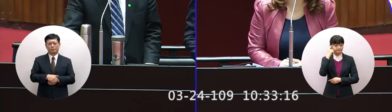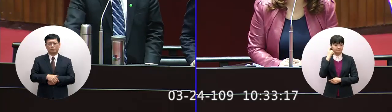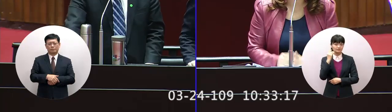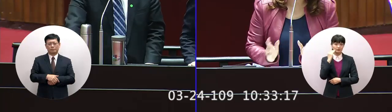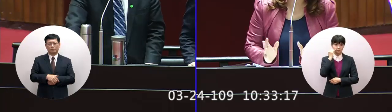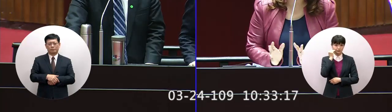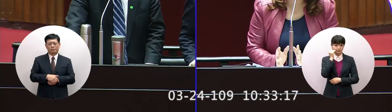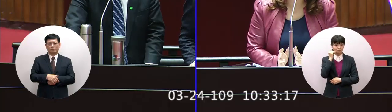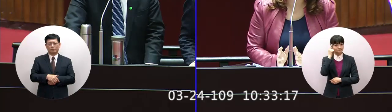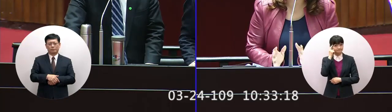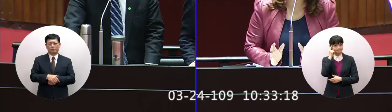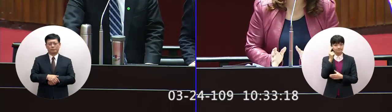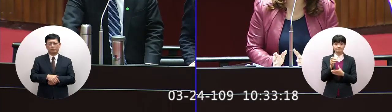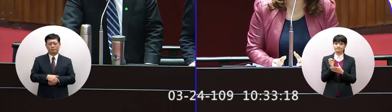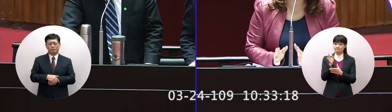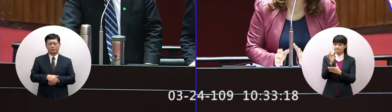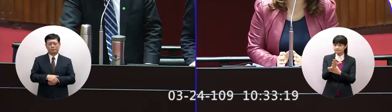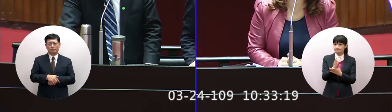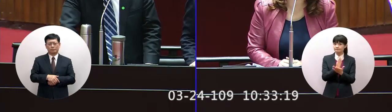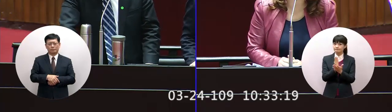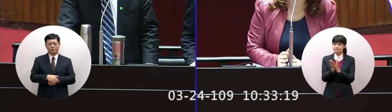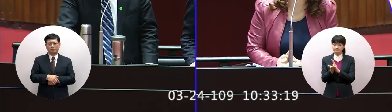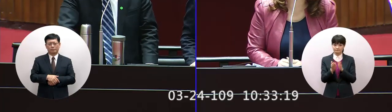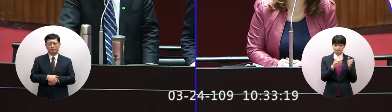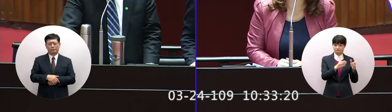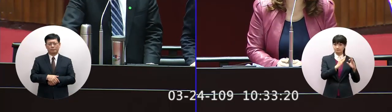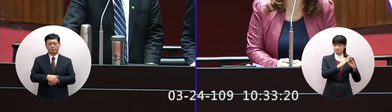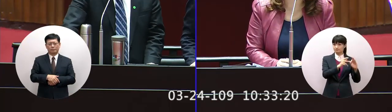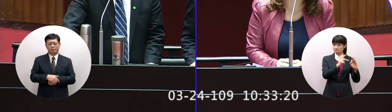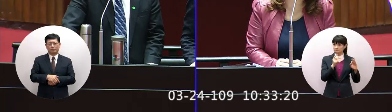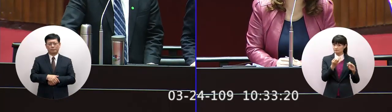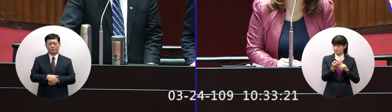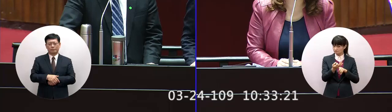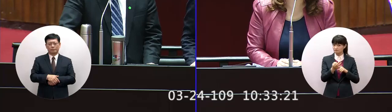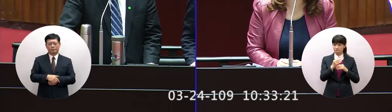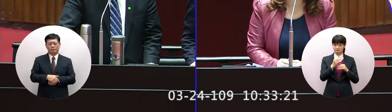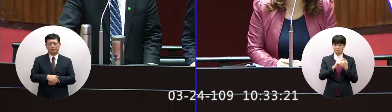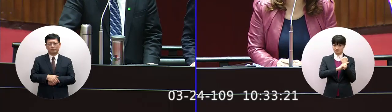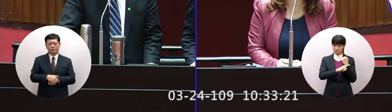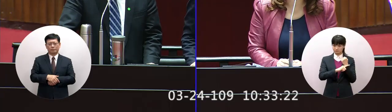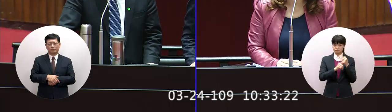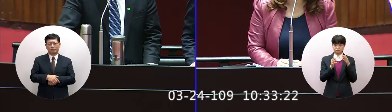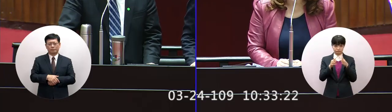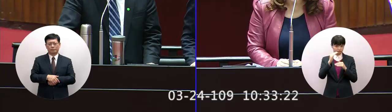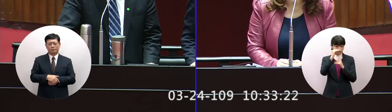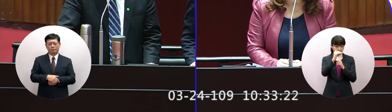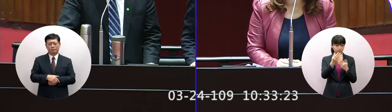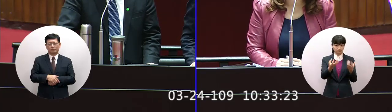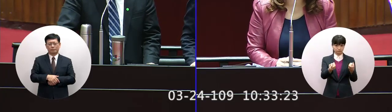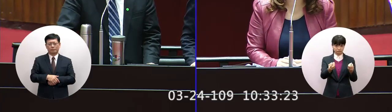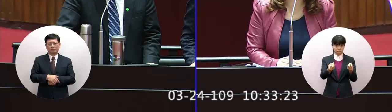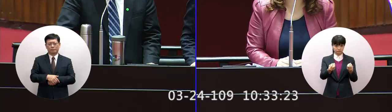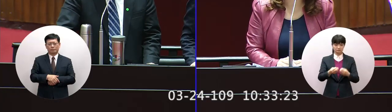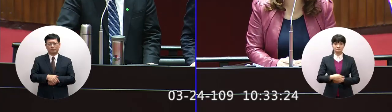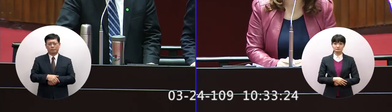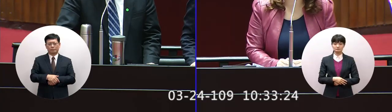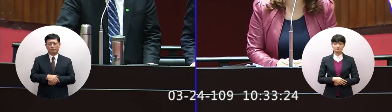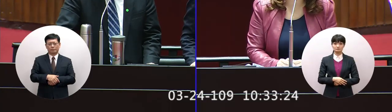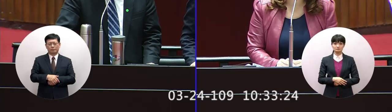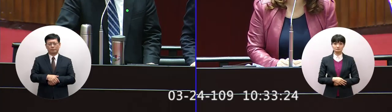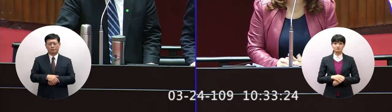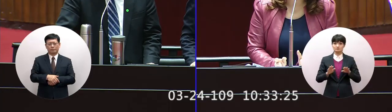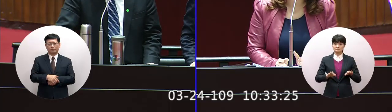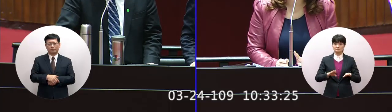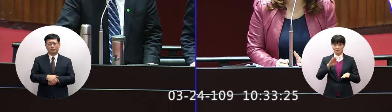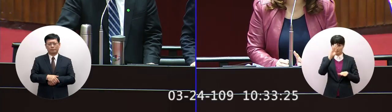要投资啊什么，其实这部分跟银行贷款我们并没有一些法令上的这个限制。所以在这个非常时期，如果